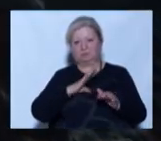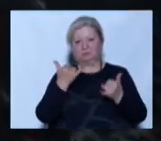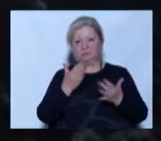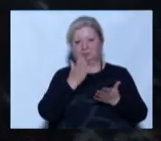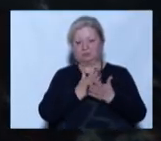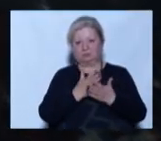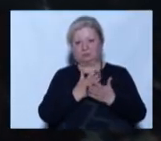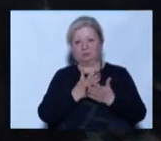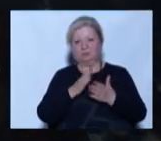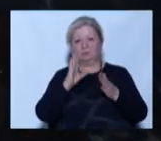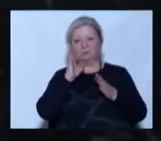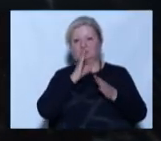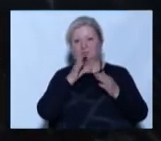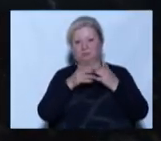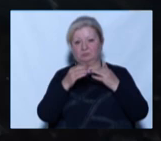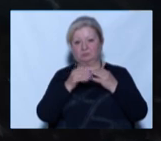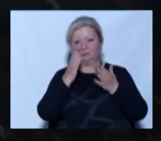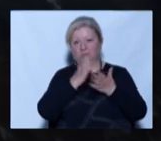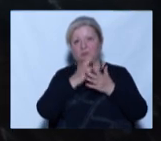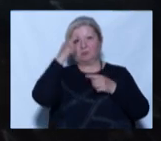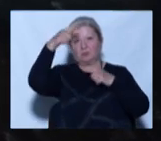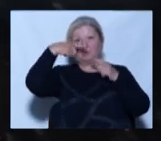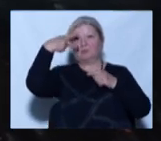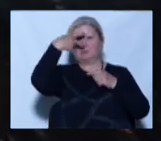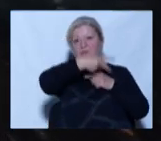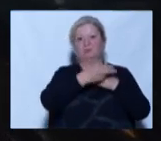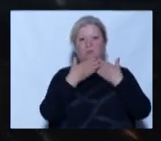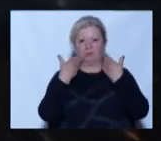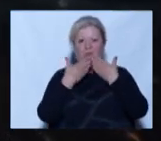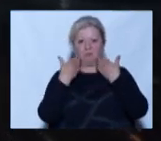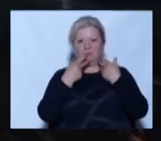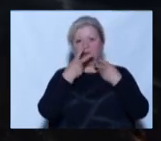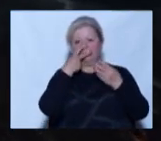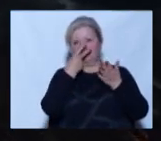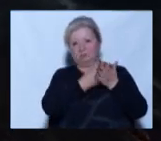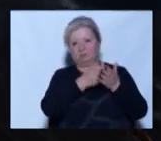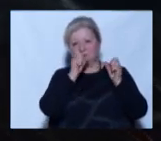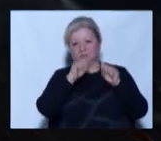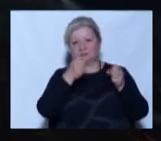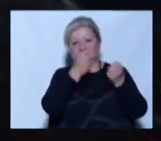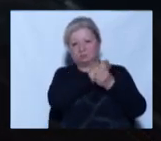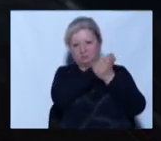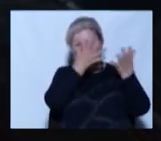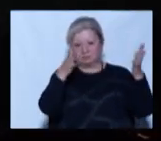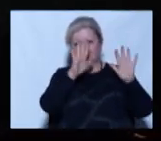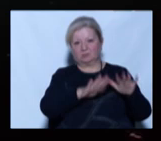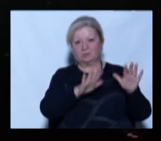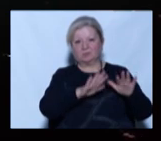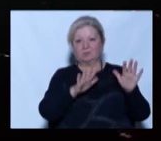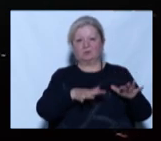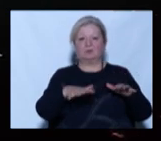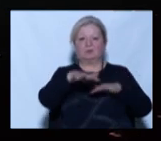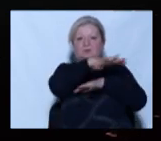ადგილები დედამიწაზე კოსმოსიდანაც კი ჩანს და ჩანს განათებული ადგილები, სადაც მოსახლეობის